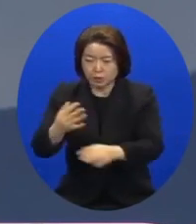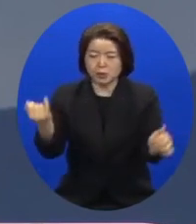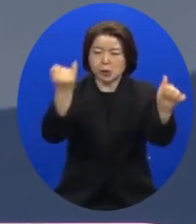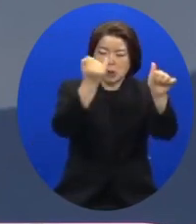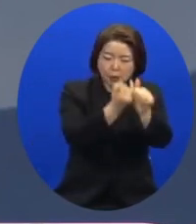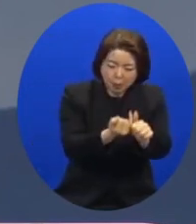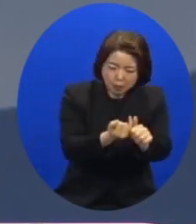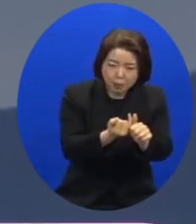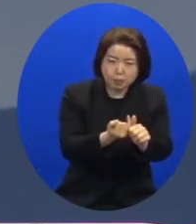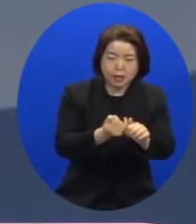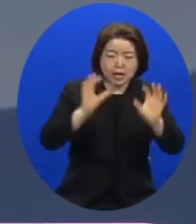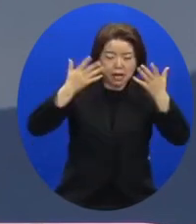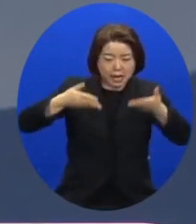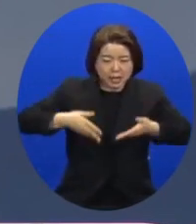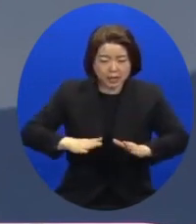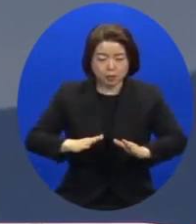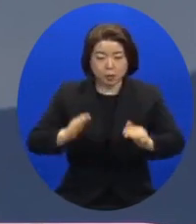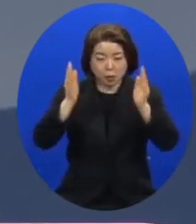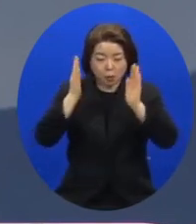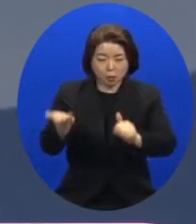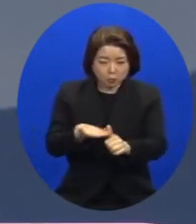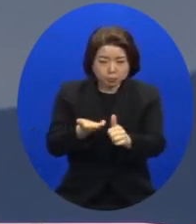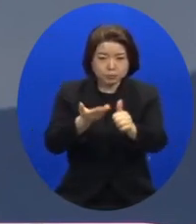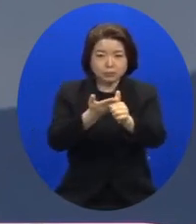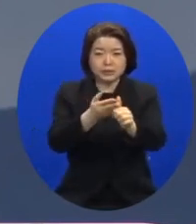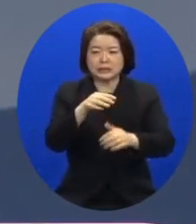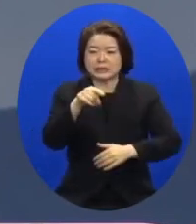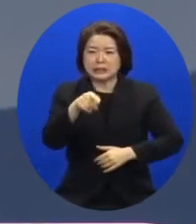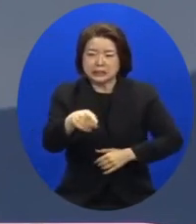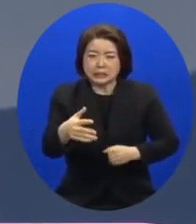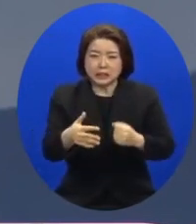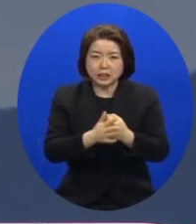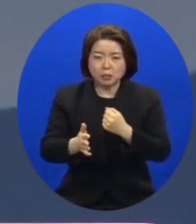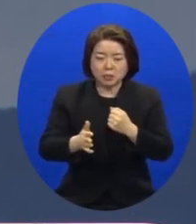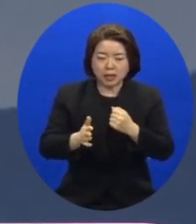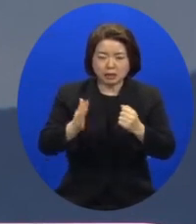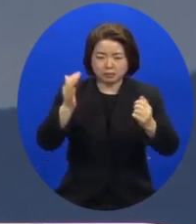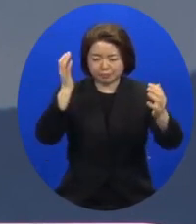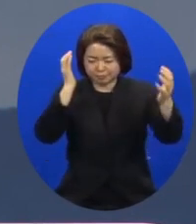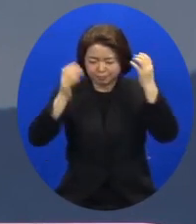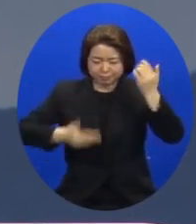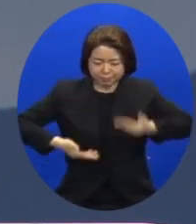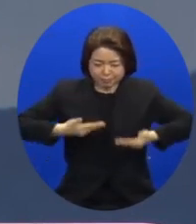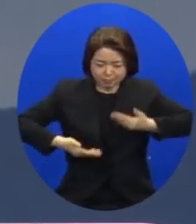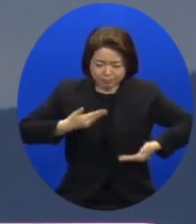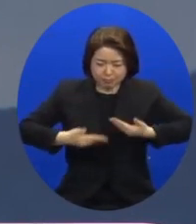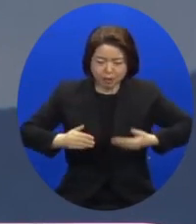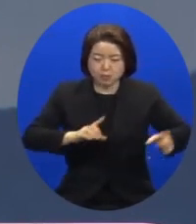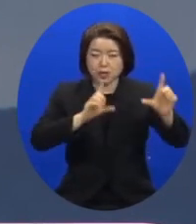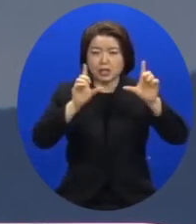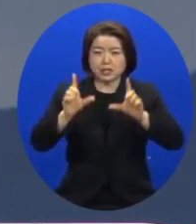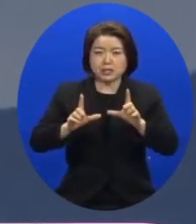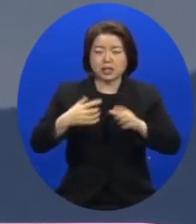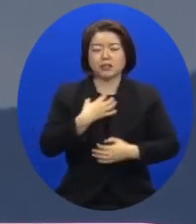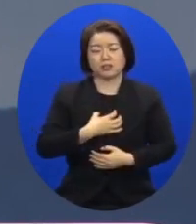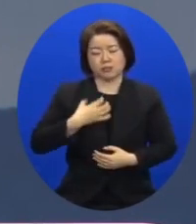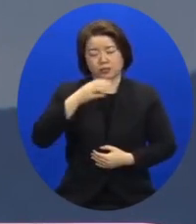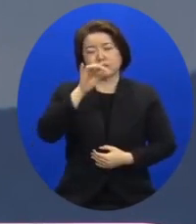고 애낳고 공부시키고 그러느라 고정 미신 없이 사는 것을 걱정 하셨어